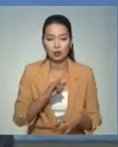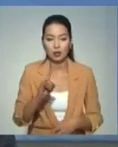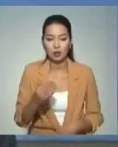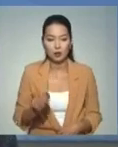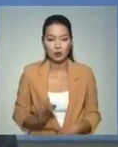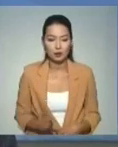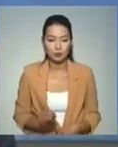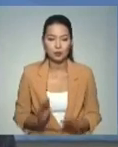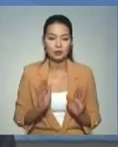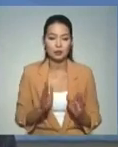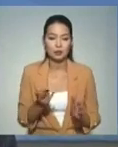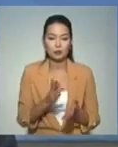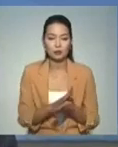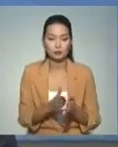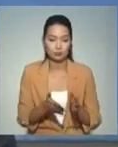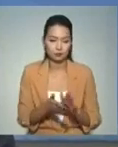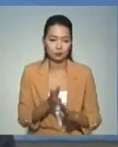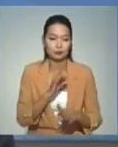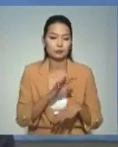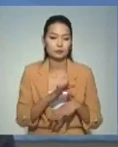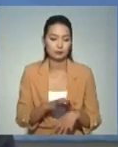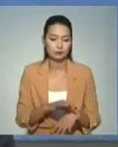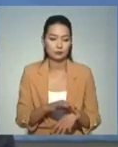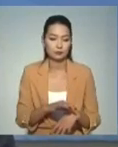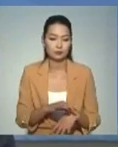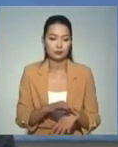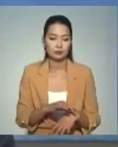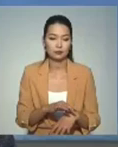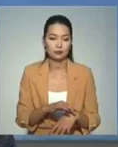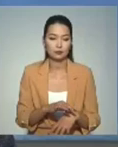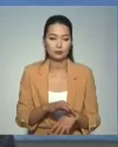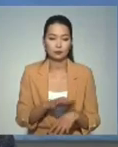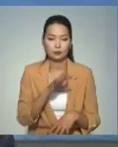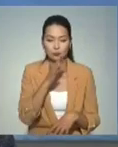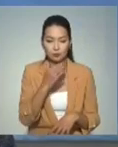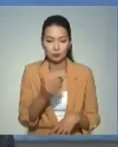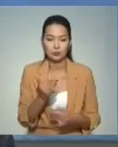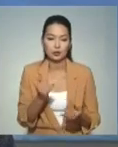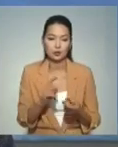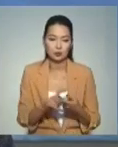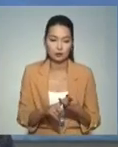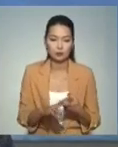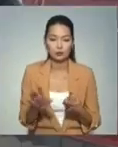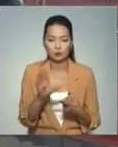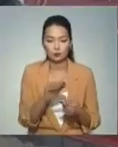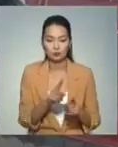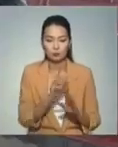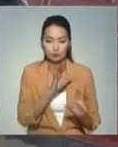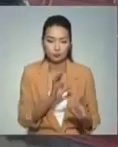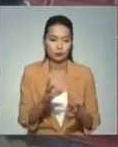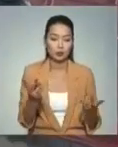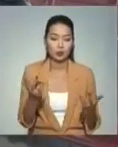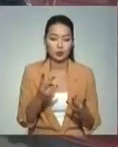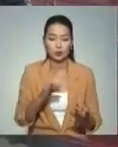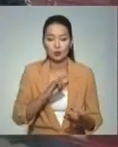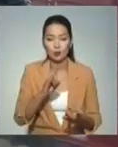авиакомпанияның кінәсімен кешіккен жағдайда әр кешіккен уақыт үшін тиісті қызметтер ұсынылатын болады. Десе де әуе